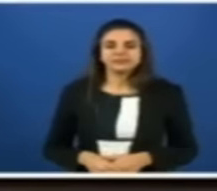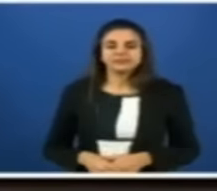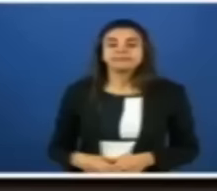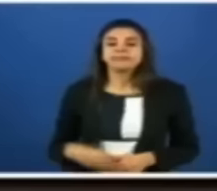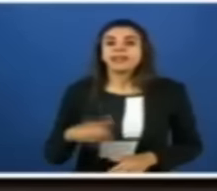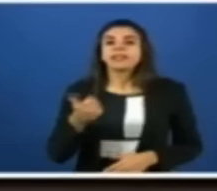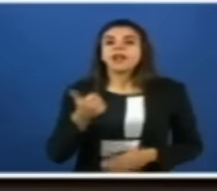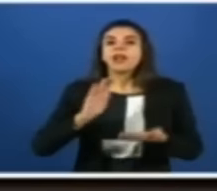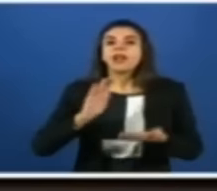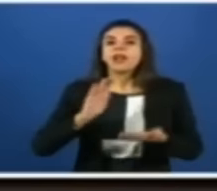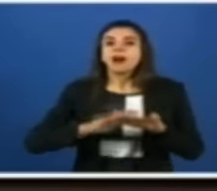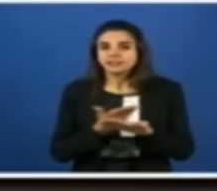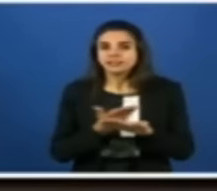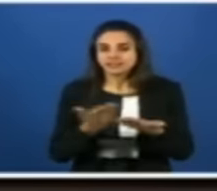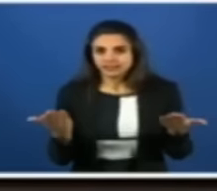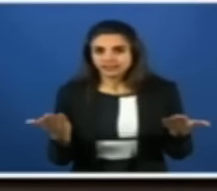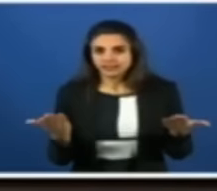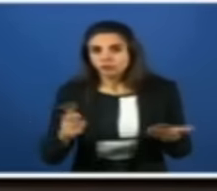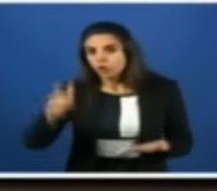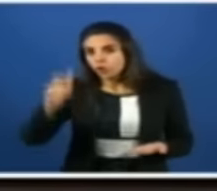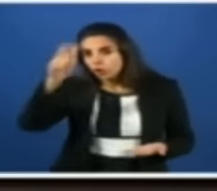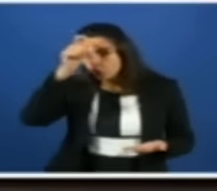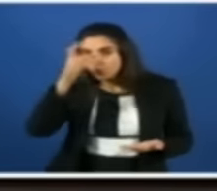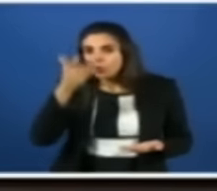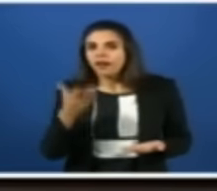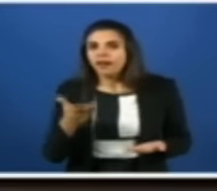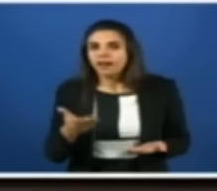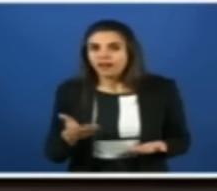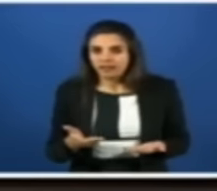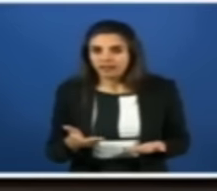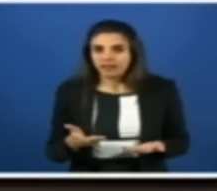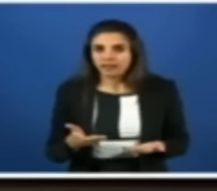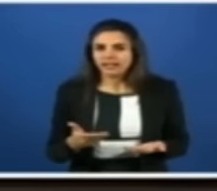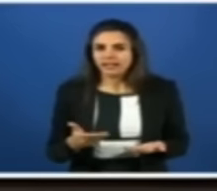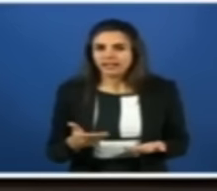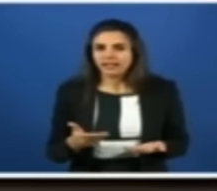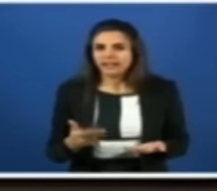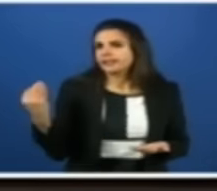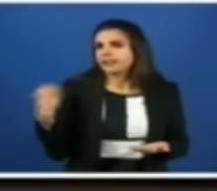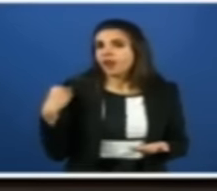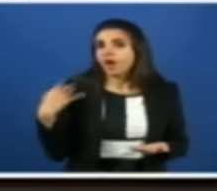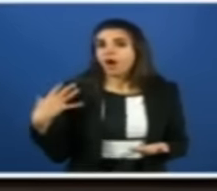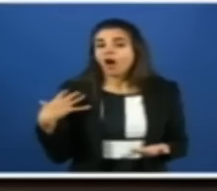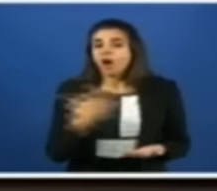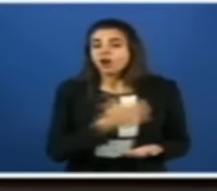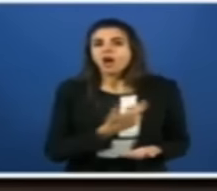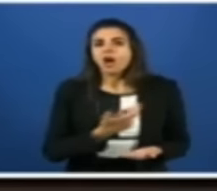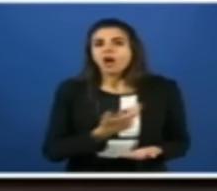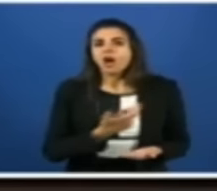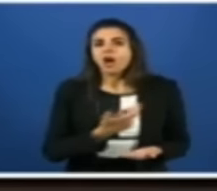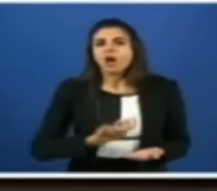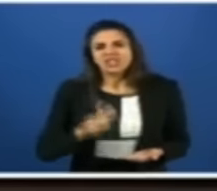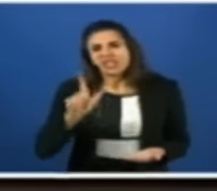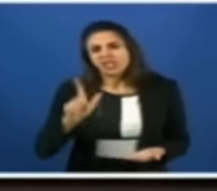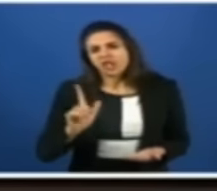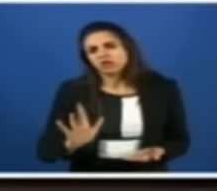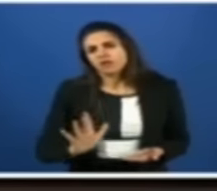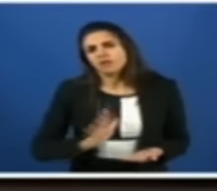Değerli arkadaşlar, Türkiye'nin yeni bir anayasa ihtiyacı